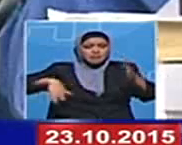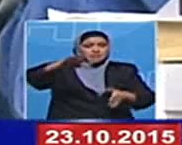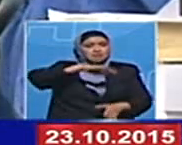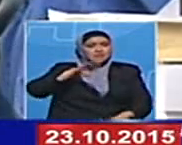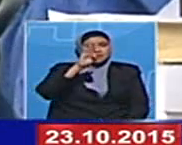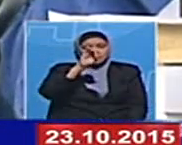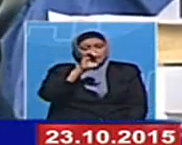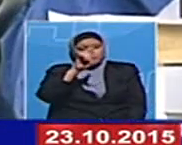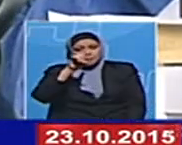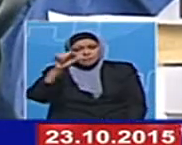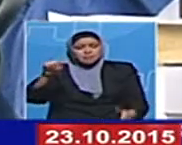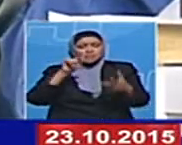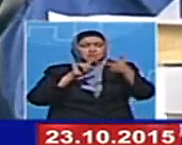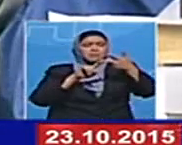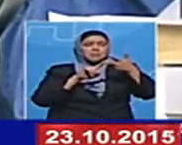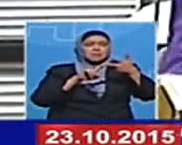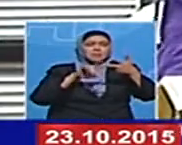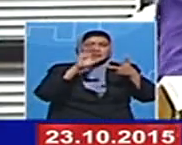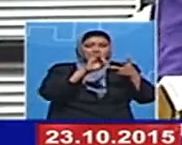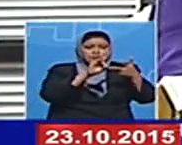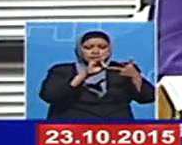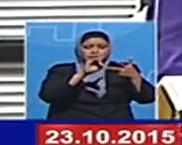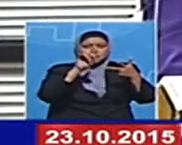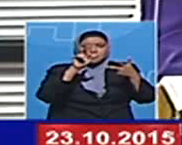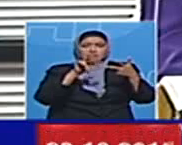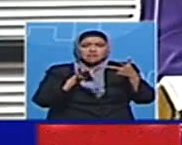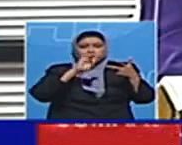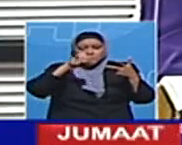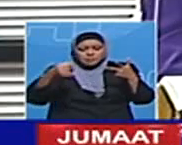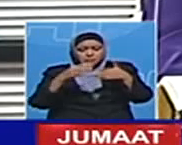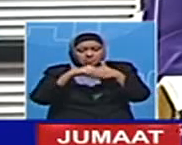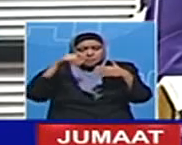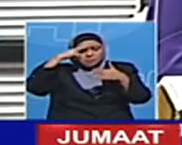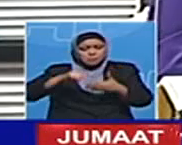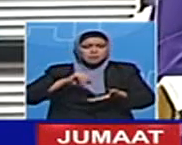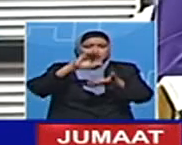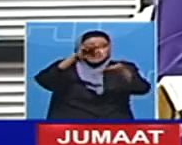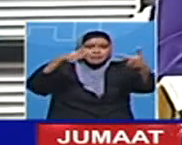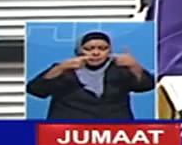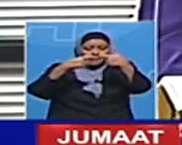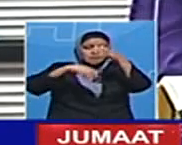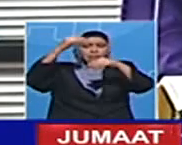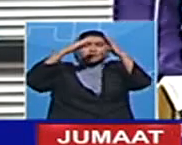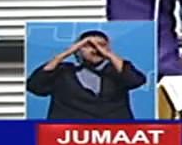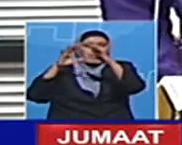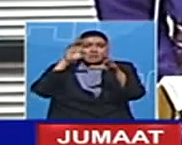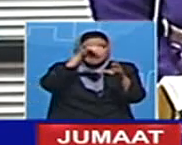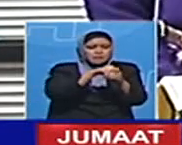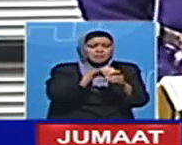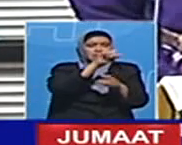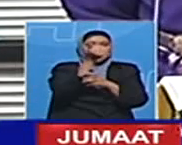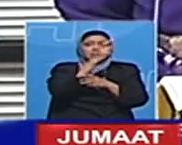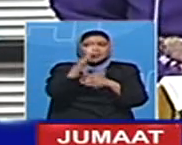kedua r878 juta untuk projek bekalan elektrik luar Bandar yang membabitkan 10,000 buah